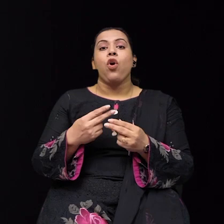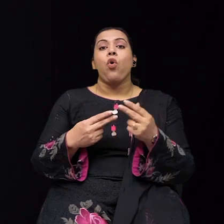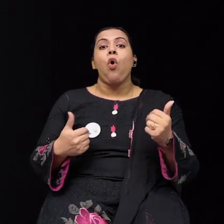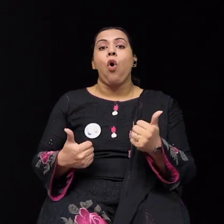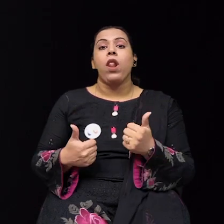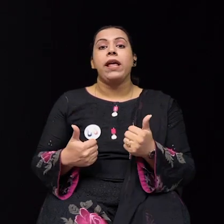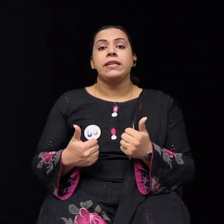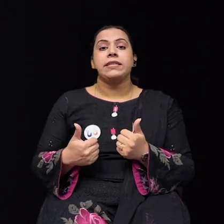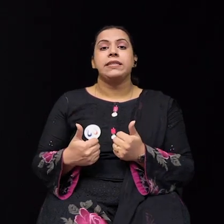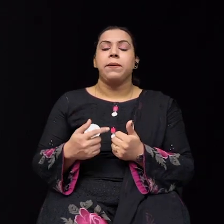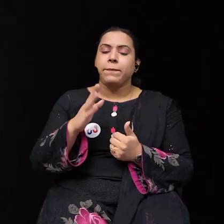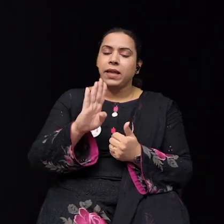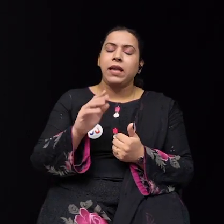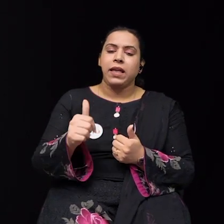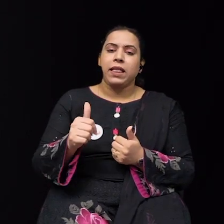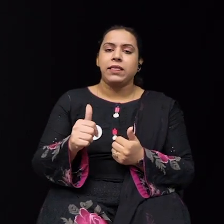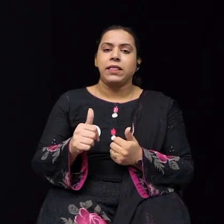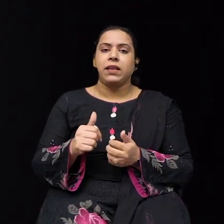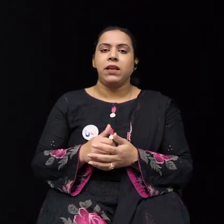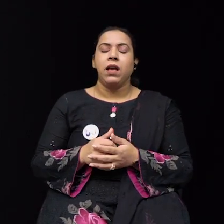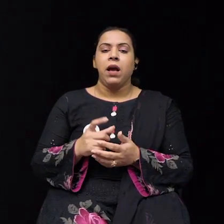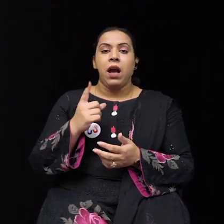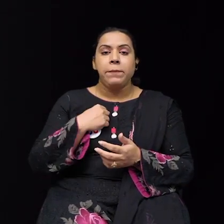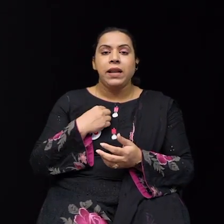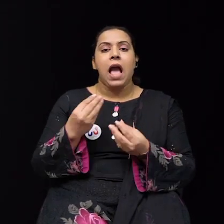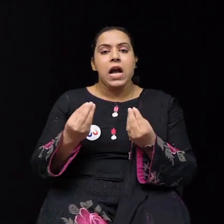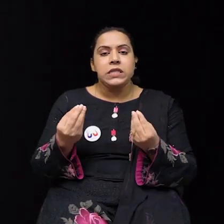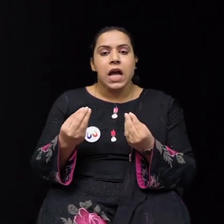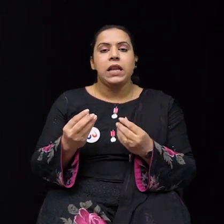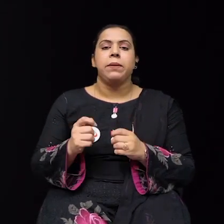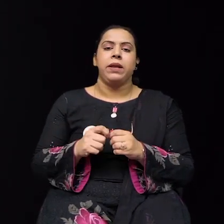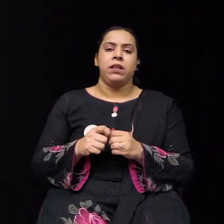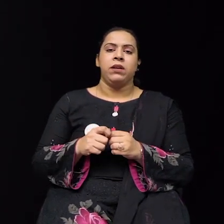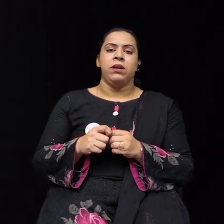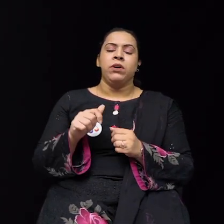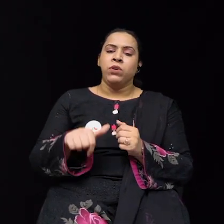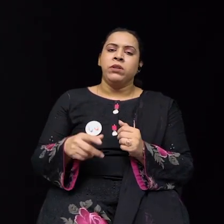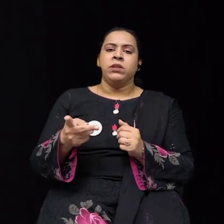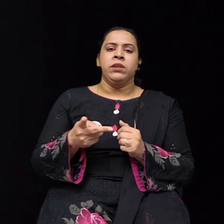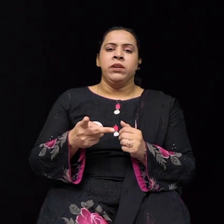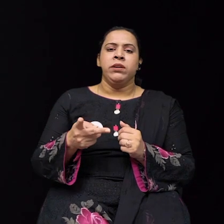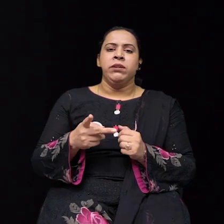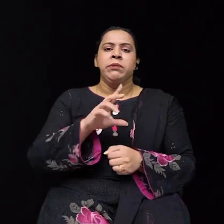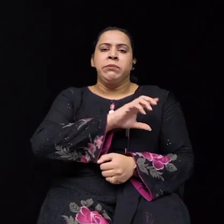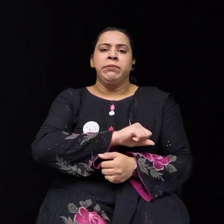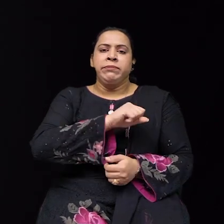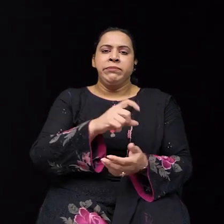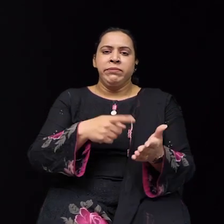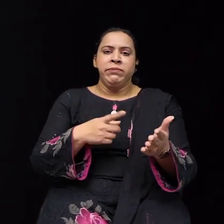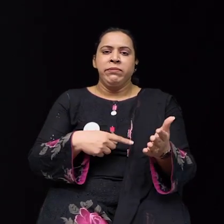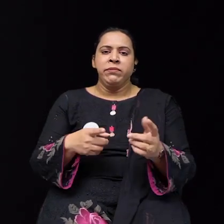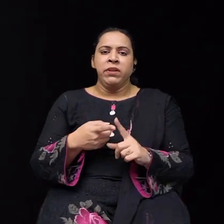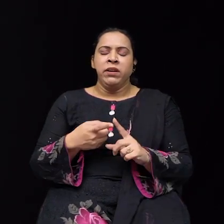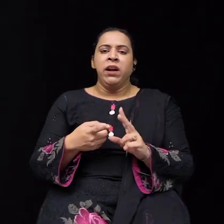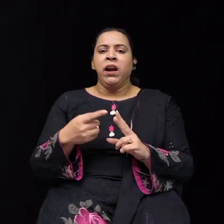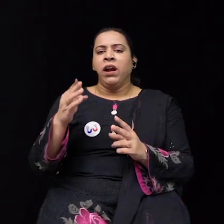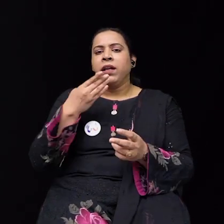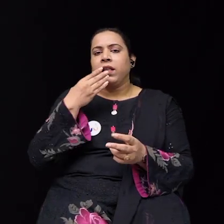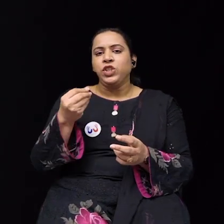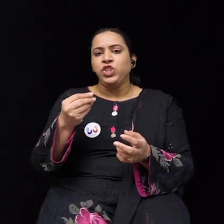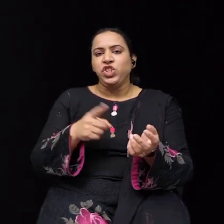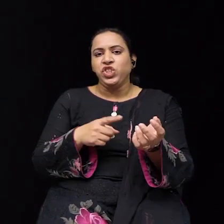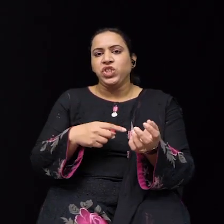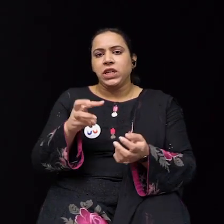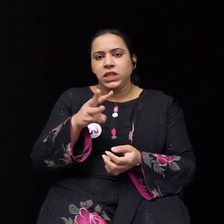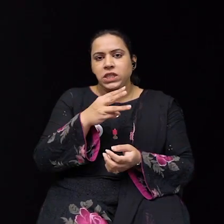क्वालिटी को बेहतर करते हैं, हम अपने लिए सानियाँ पैदा करते हैं। उसी तरह से ये ब्लड प्रेशर और शुगर की जो चीज़ें हैं जो